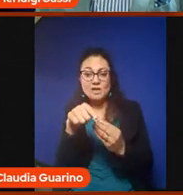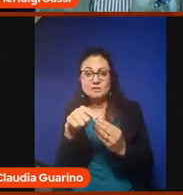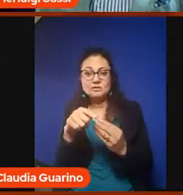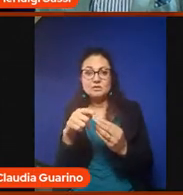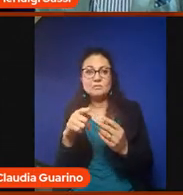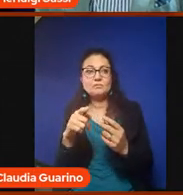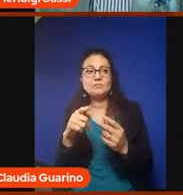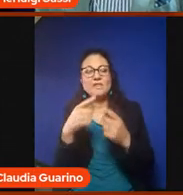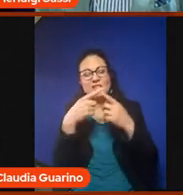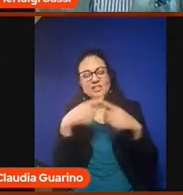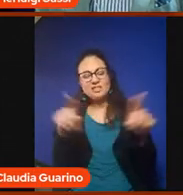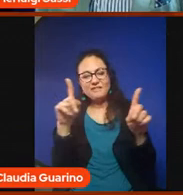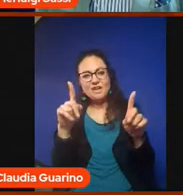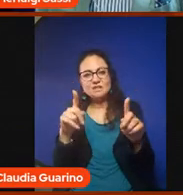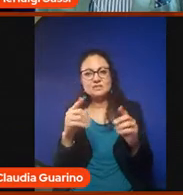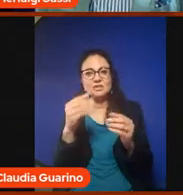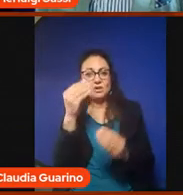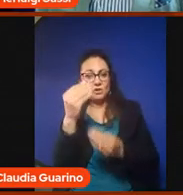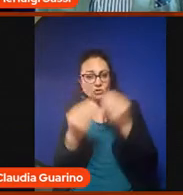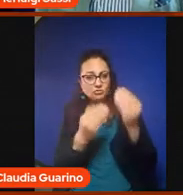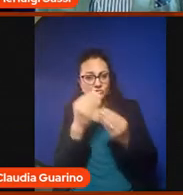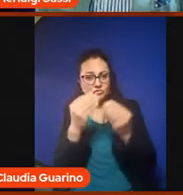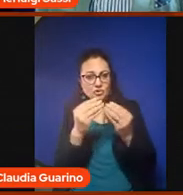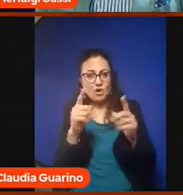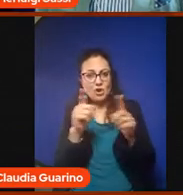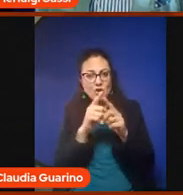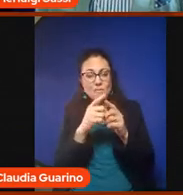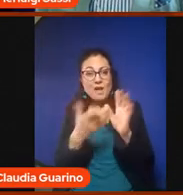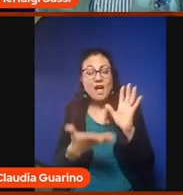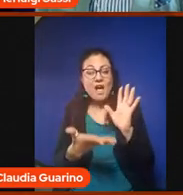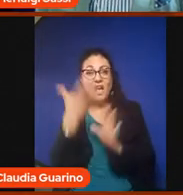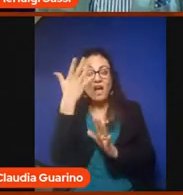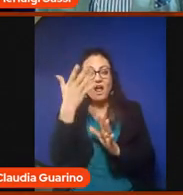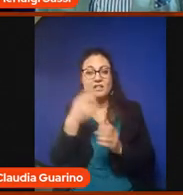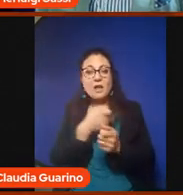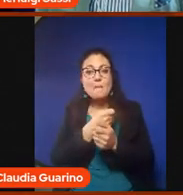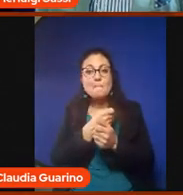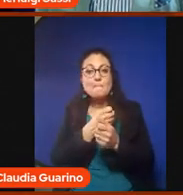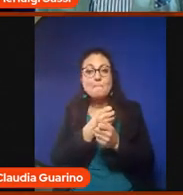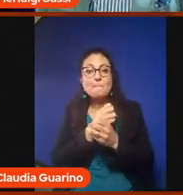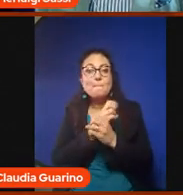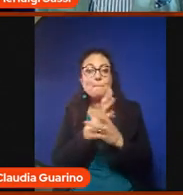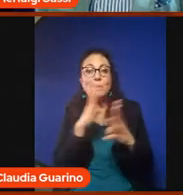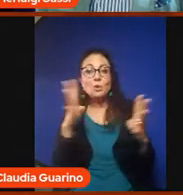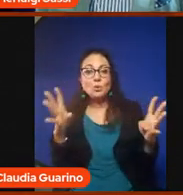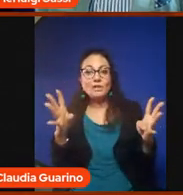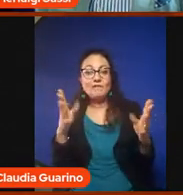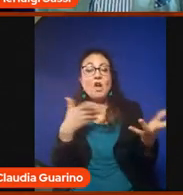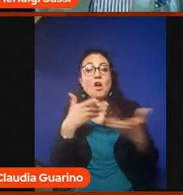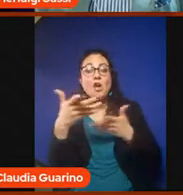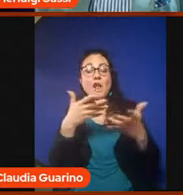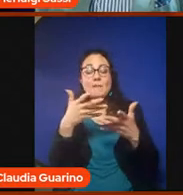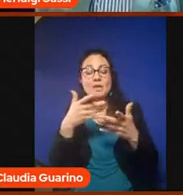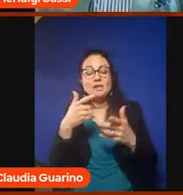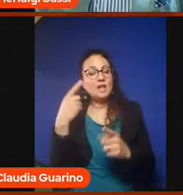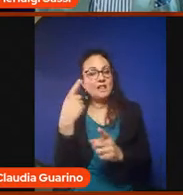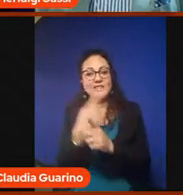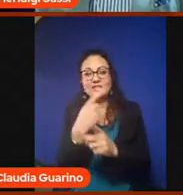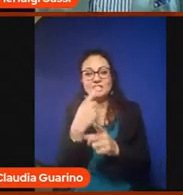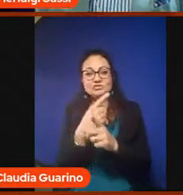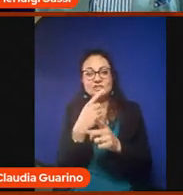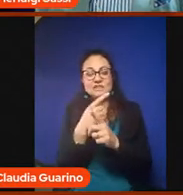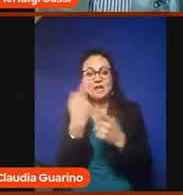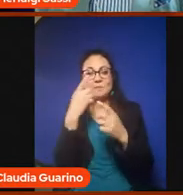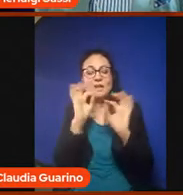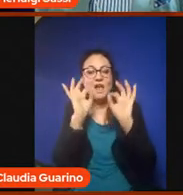cui c'è un'alta produttività e dunque la collaborazione è assolutamente necessaria per arrivare alla massima